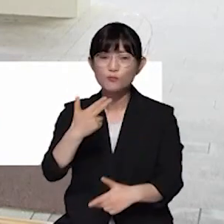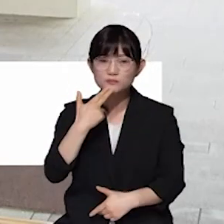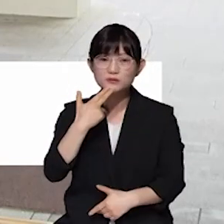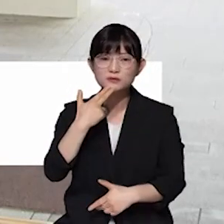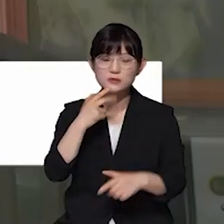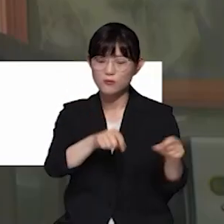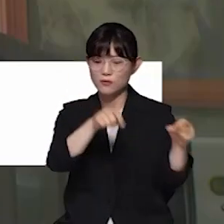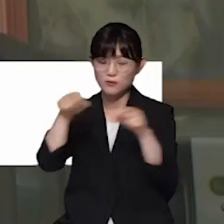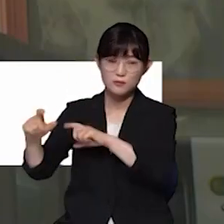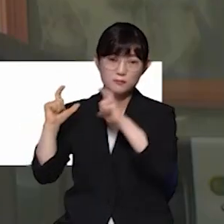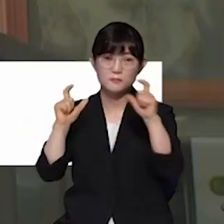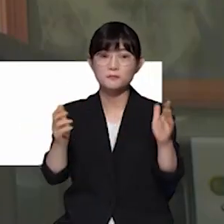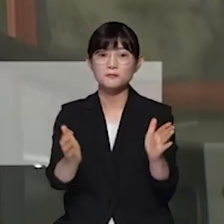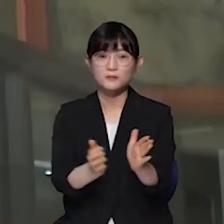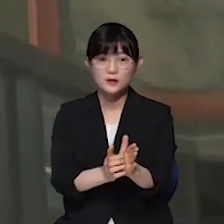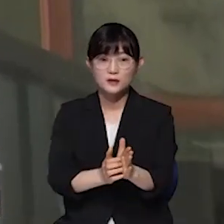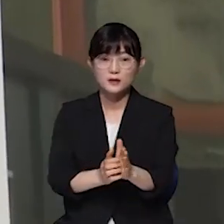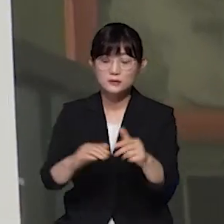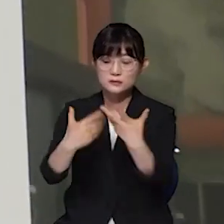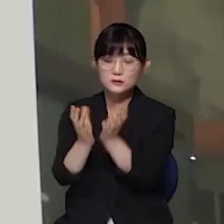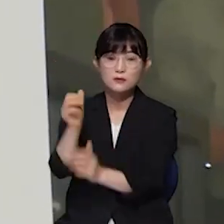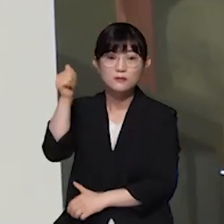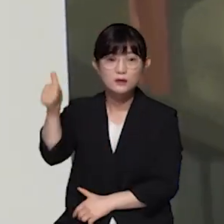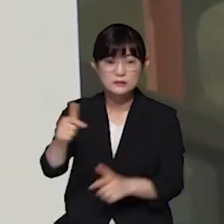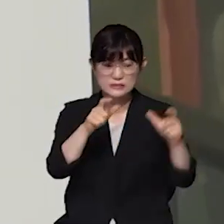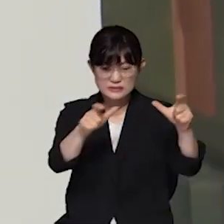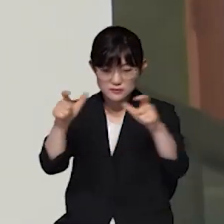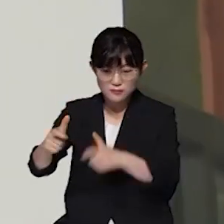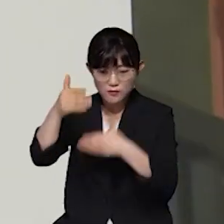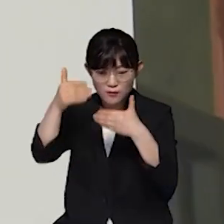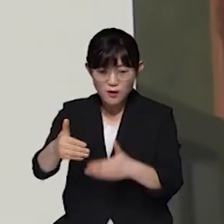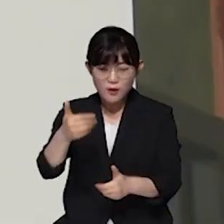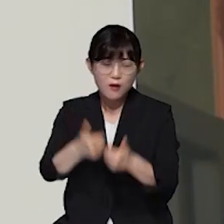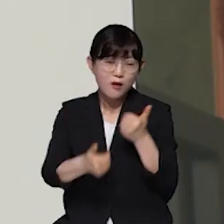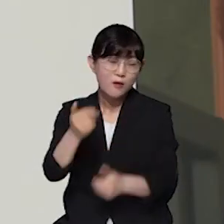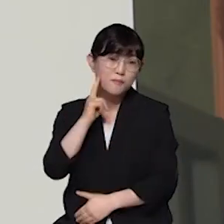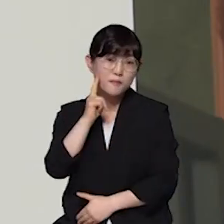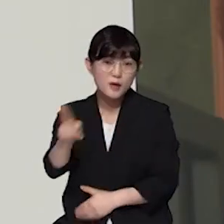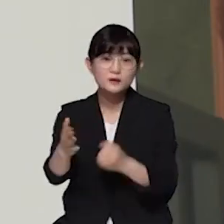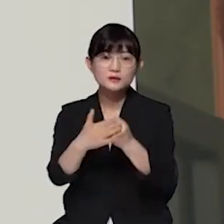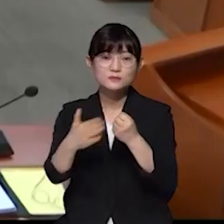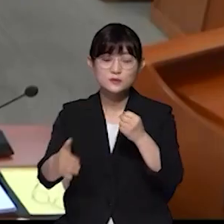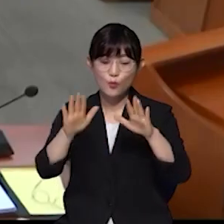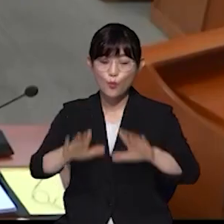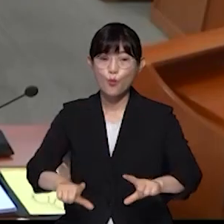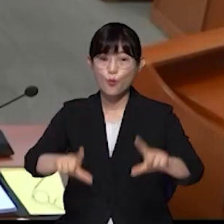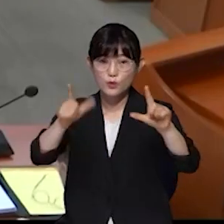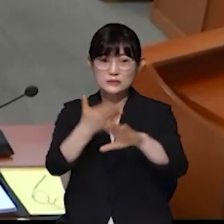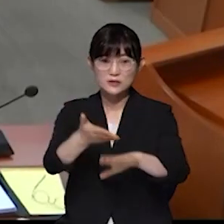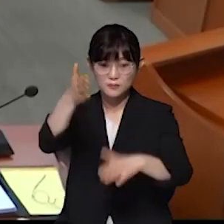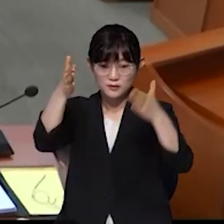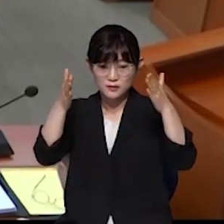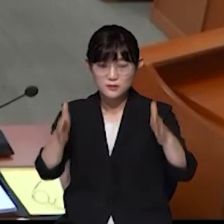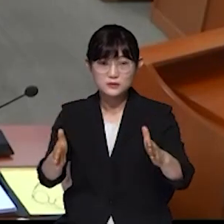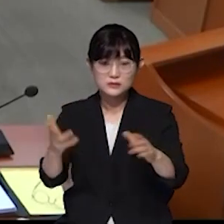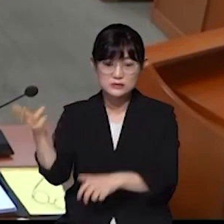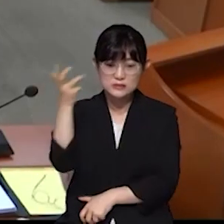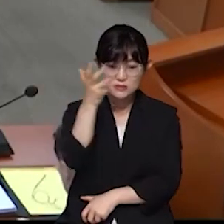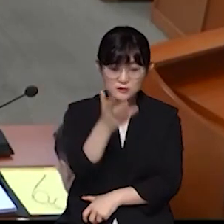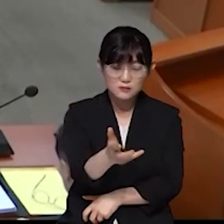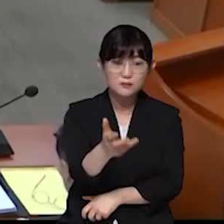선언했습니다. 원 장관은 지역 간 경쟁이 너무 치열해 올해 상반기까지 공공기관 2차